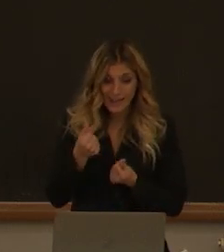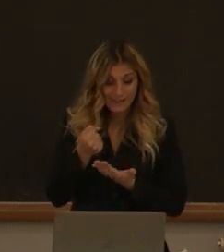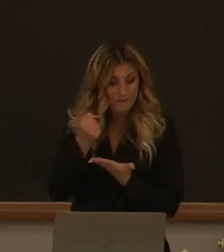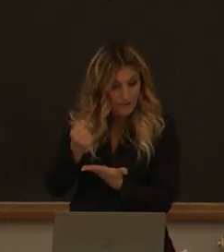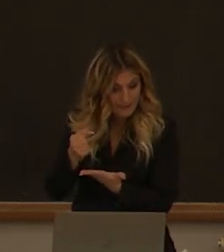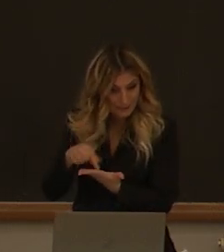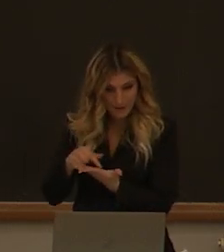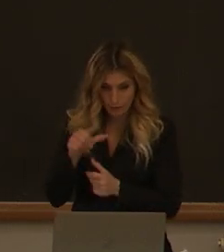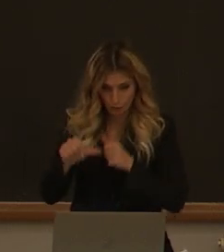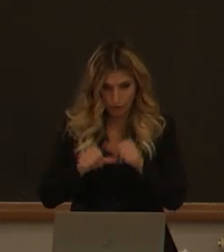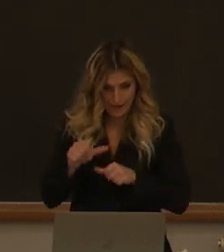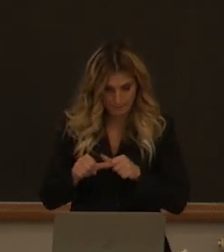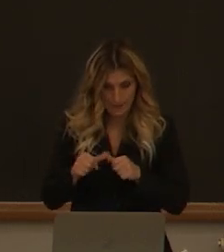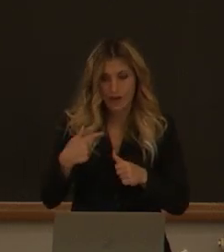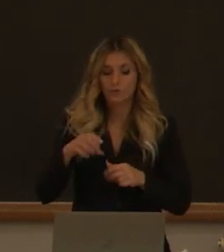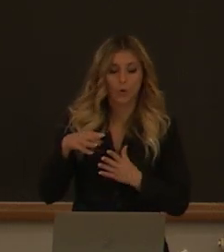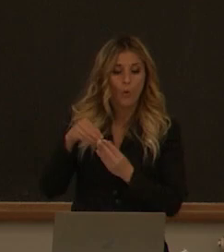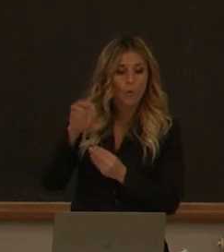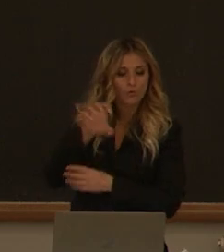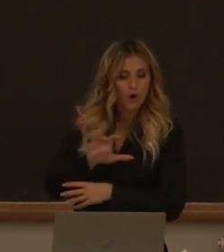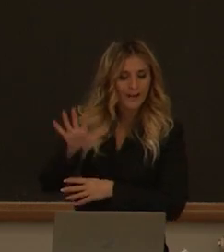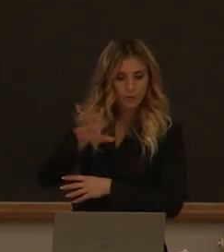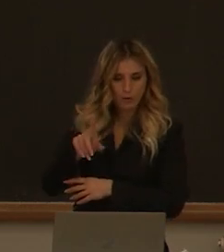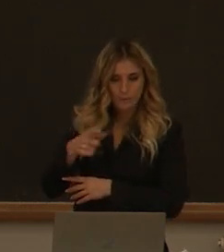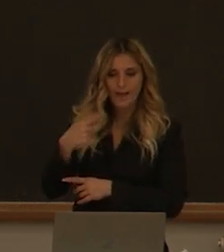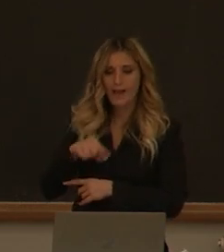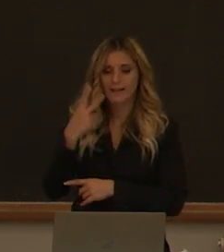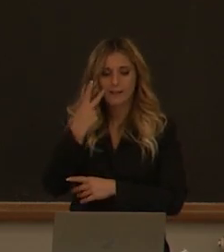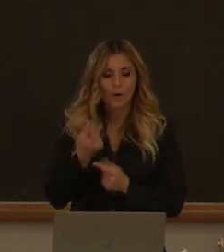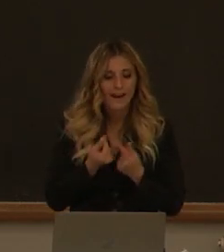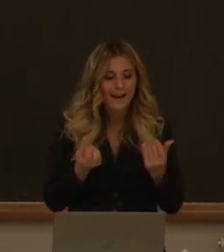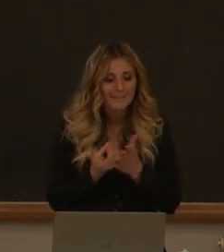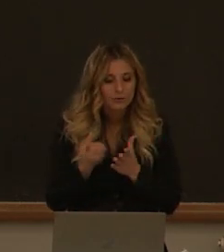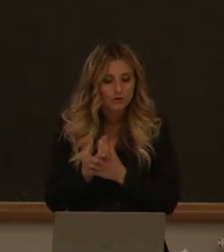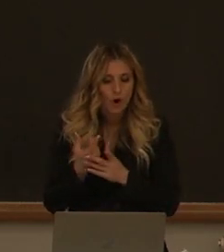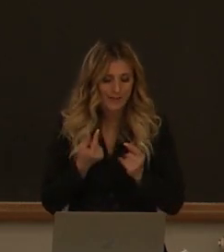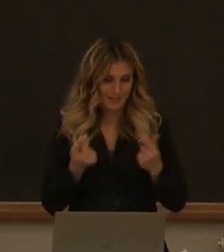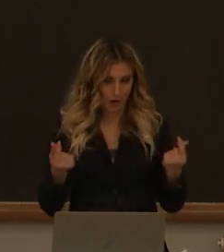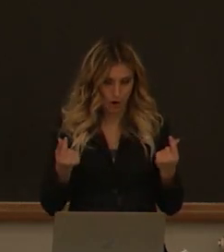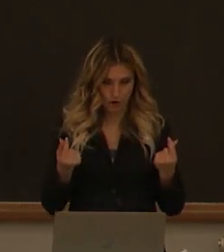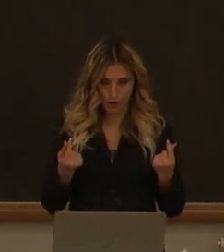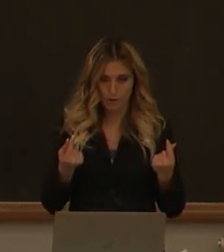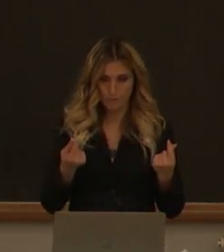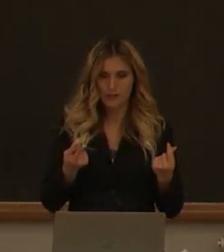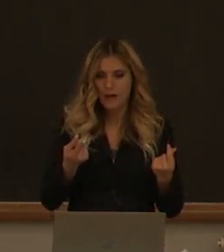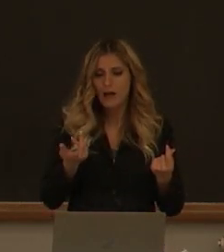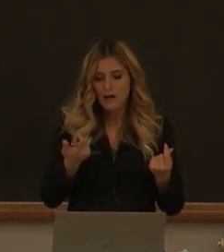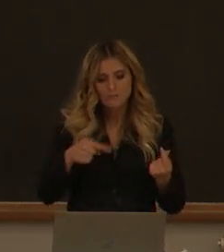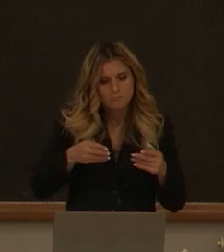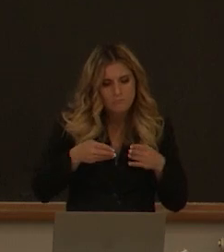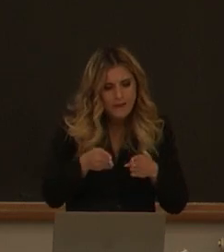che l'Unione Europea fa a livello di risorse economiche, e quindi la strada è tracciata